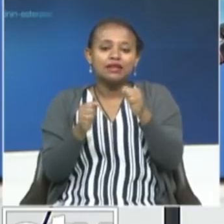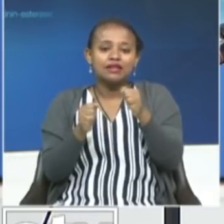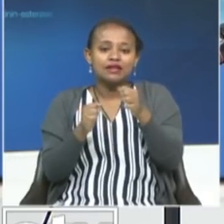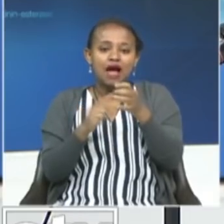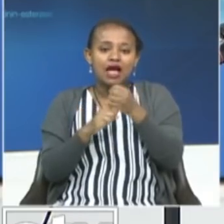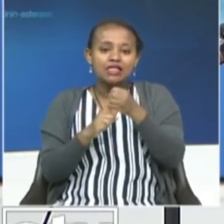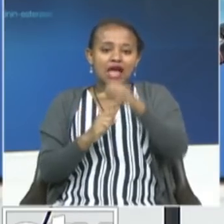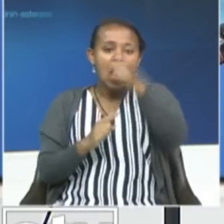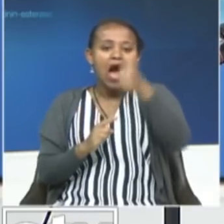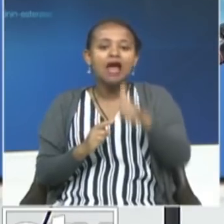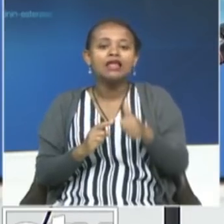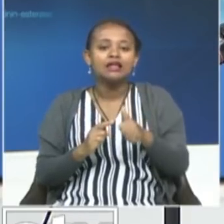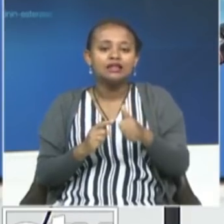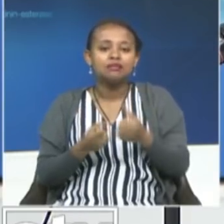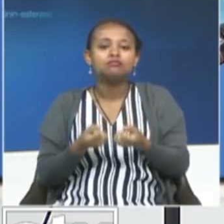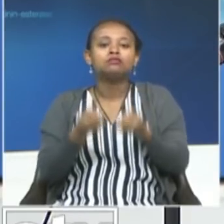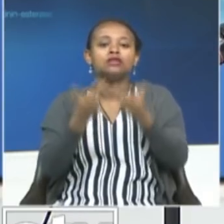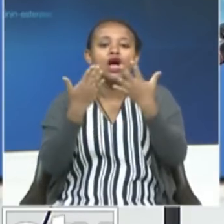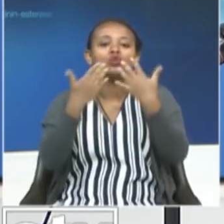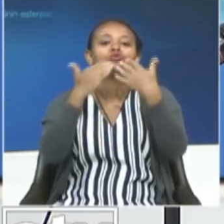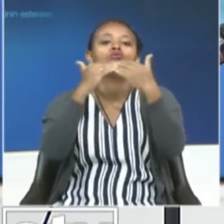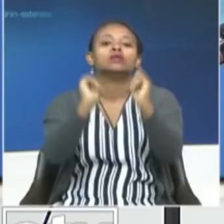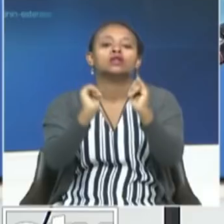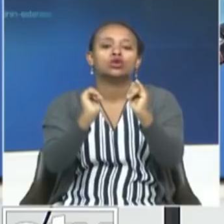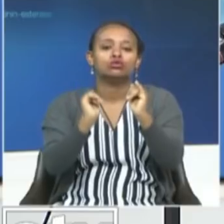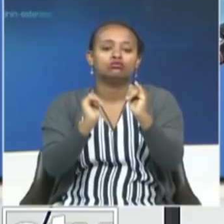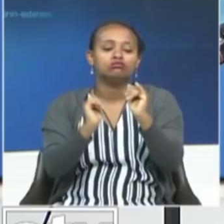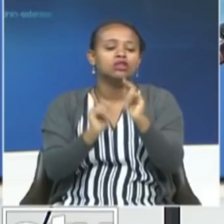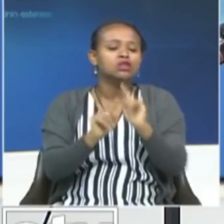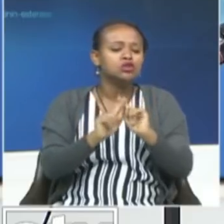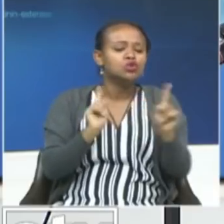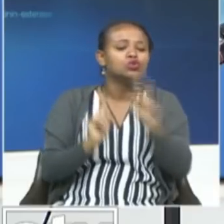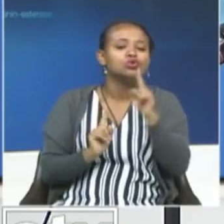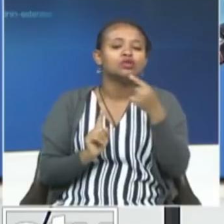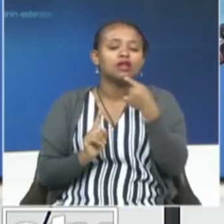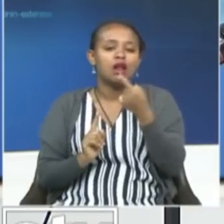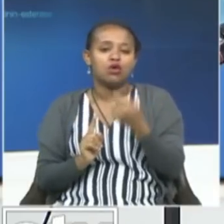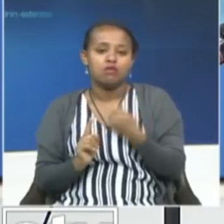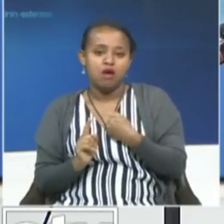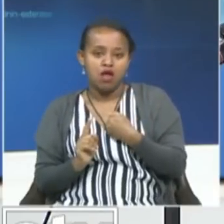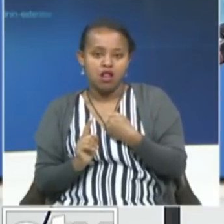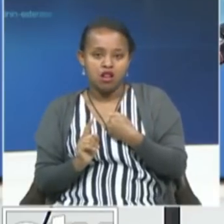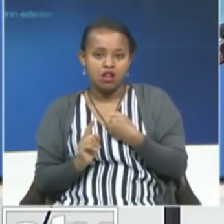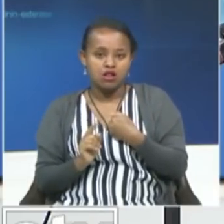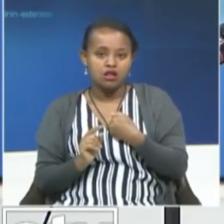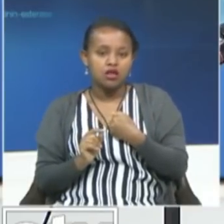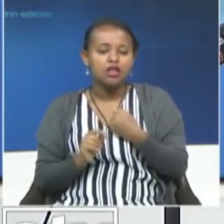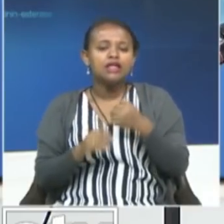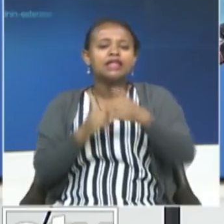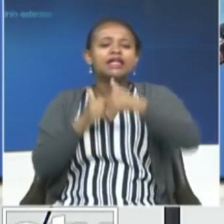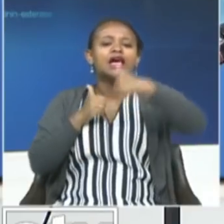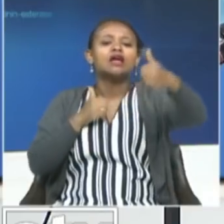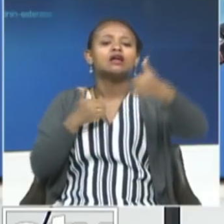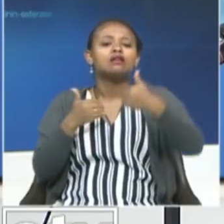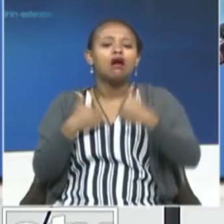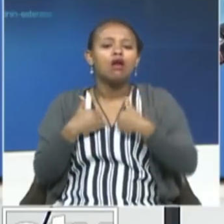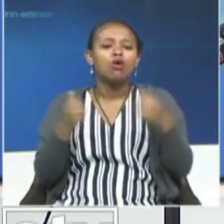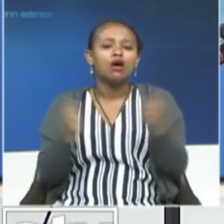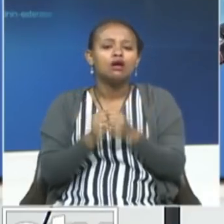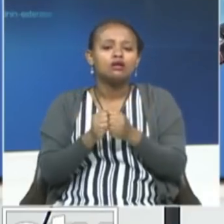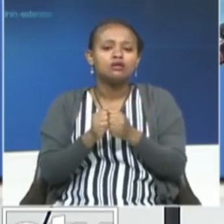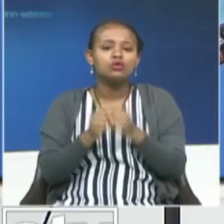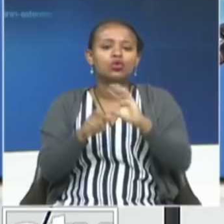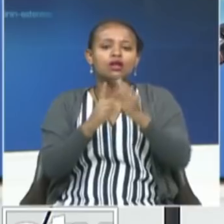የሆኑ አየር ብዛቱም መጠኑም እንደዛው ልዩነት አላቸው ይባላል እና ከርቀት ጋር ያላቸውን ሁኔታ አብረን እንየው ብዬ